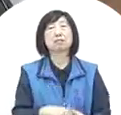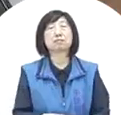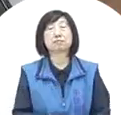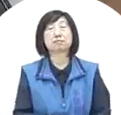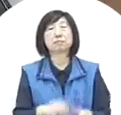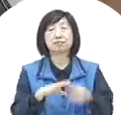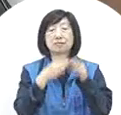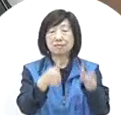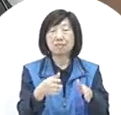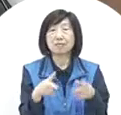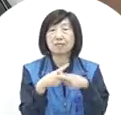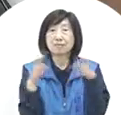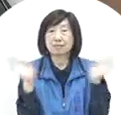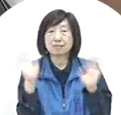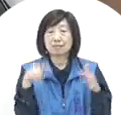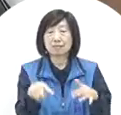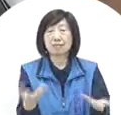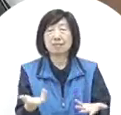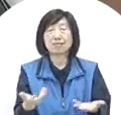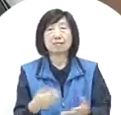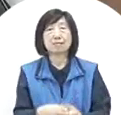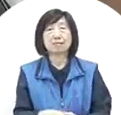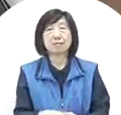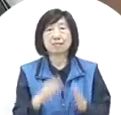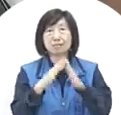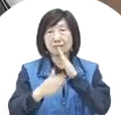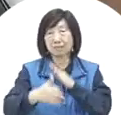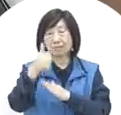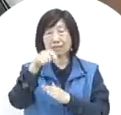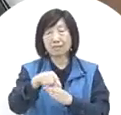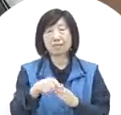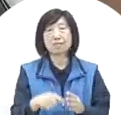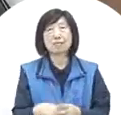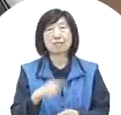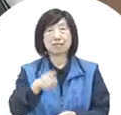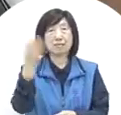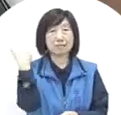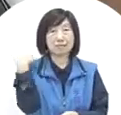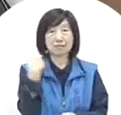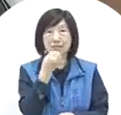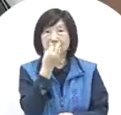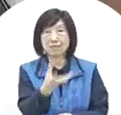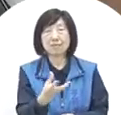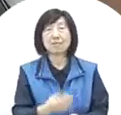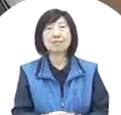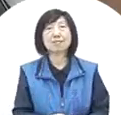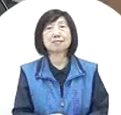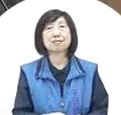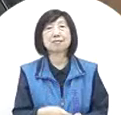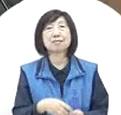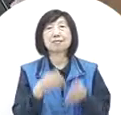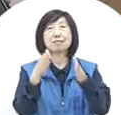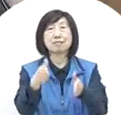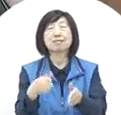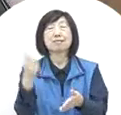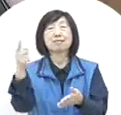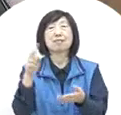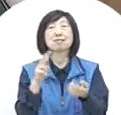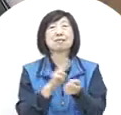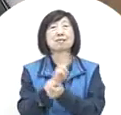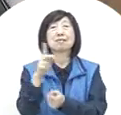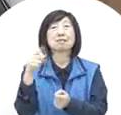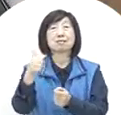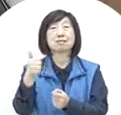案，市长侯市长，你曾经说过你对林黄明先生的丧子之痛感同身